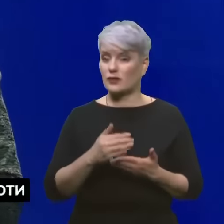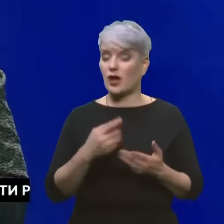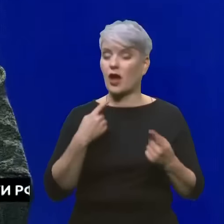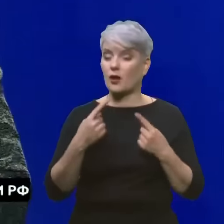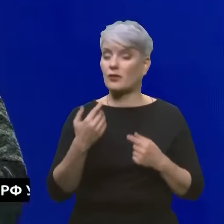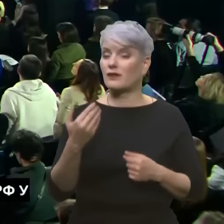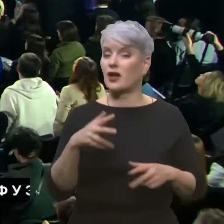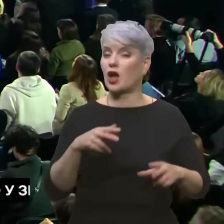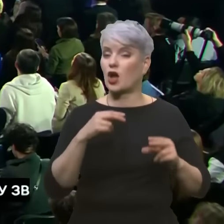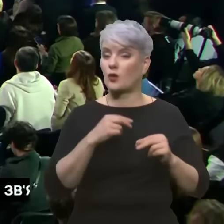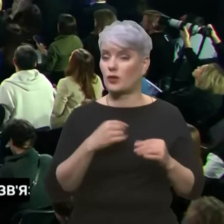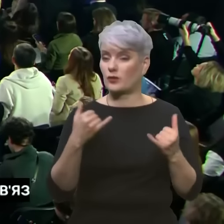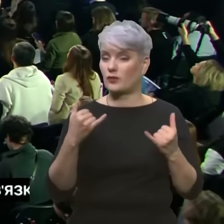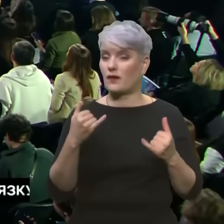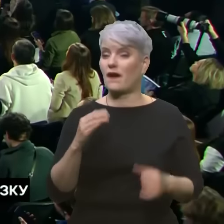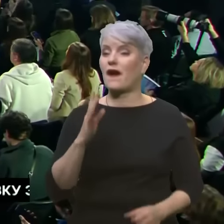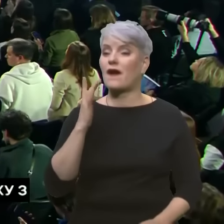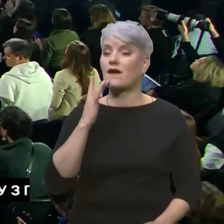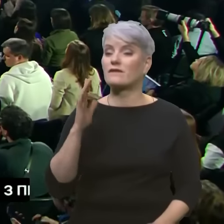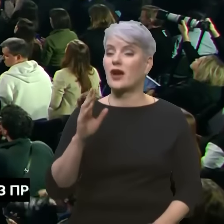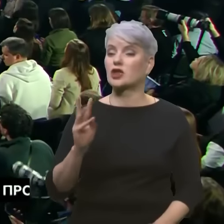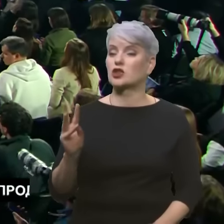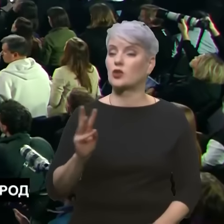давайте і зараз.